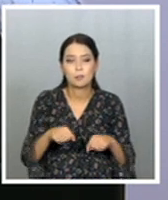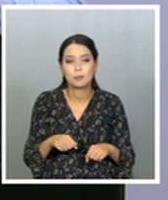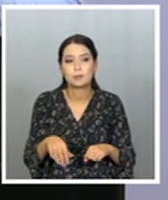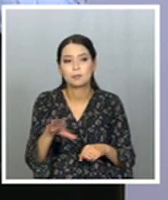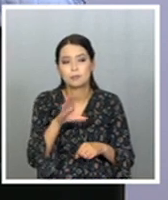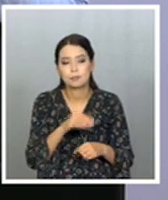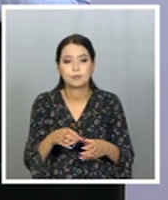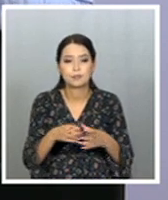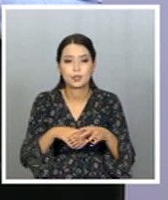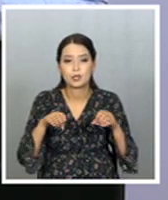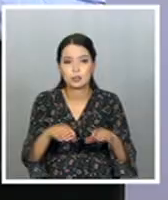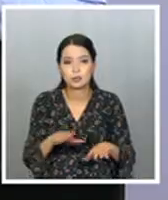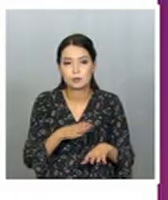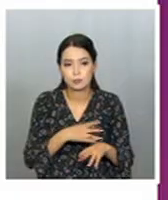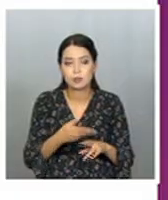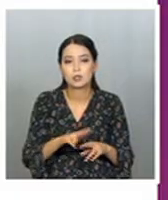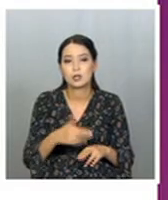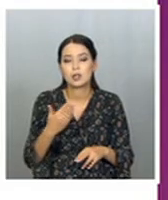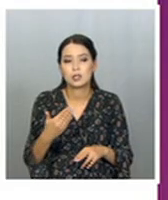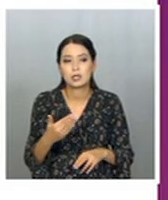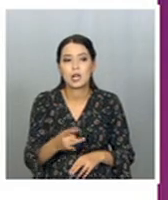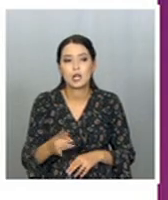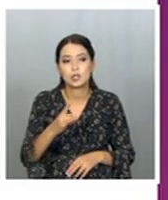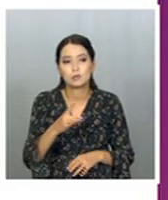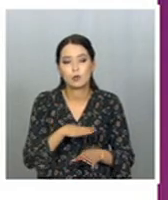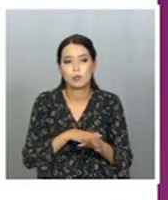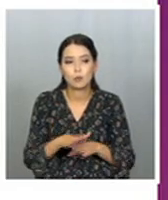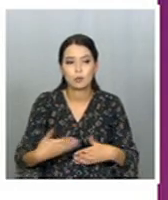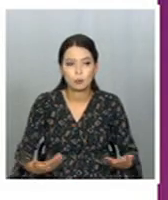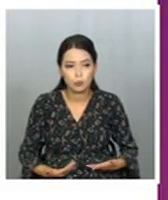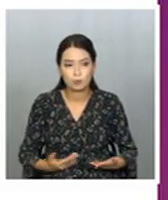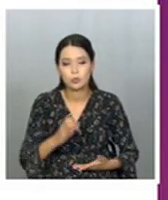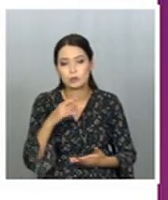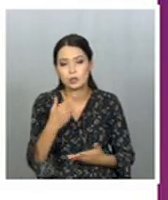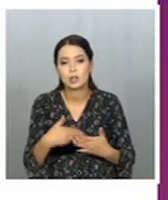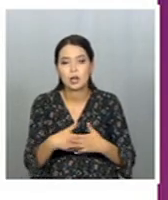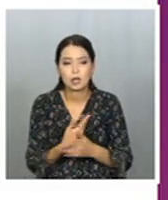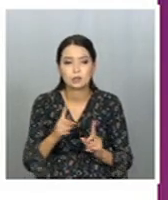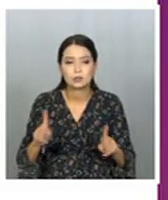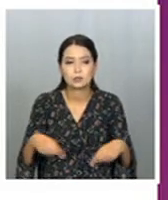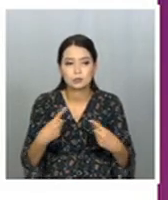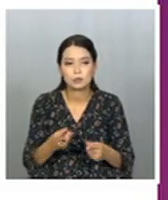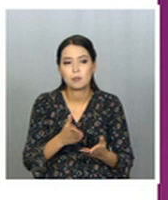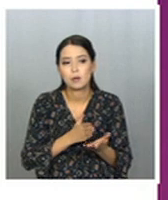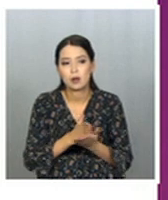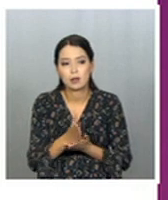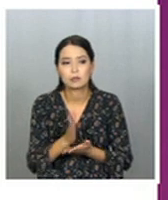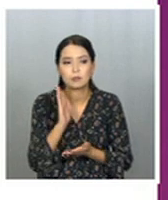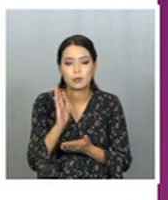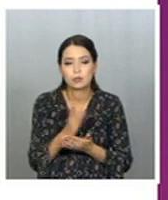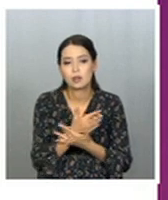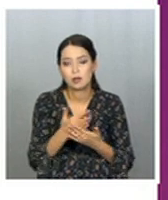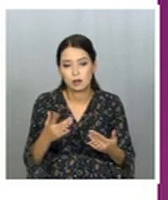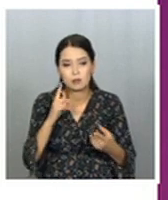қабылданды. Бұл декларацияда республиканың бүкіл өмірін социалистік қайта құруға бағытталған кешенді